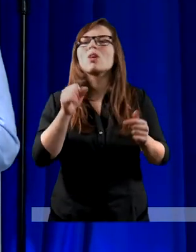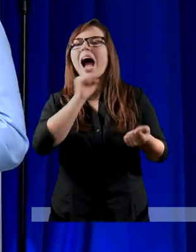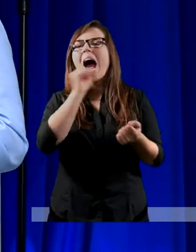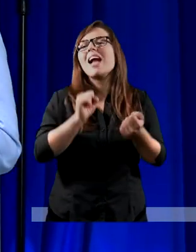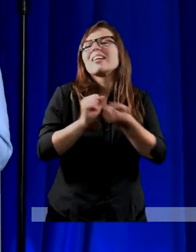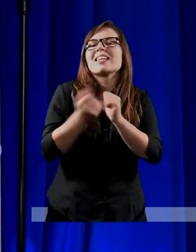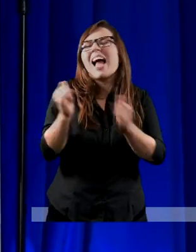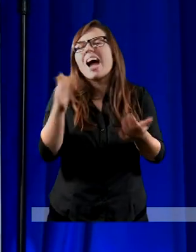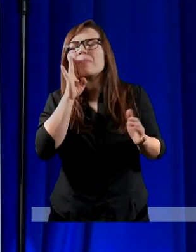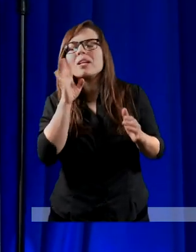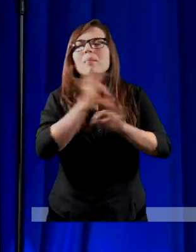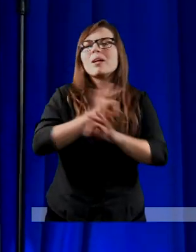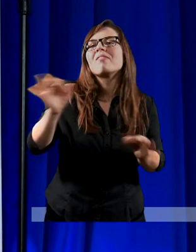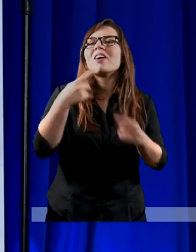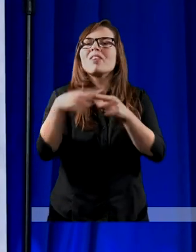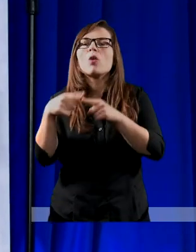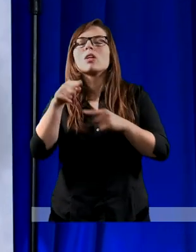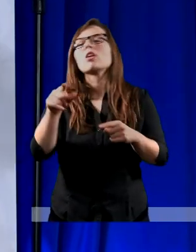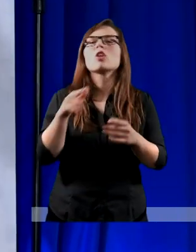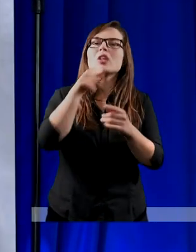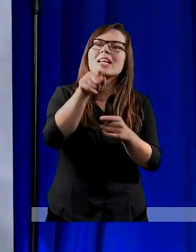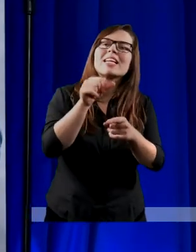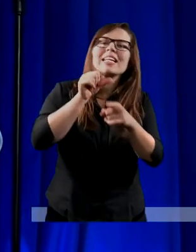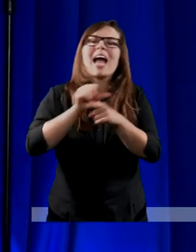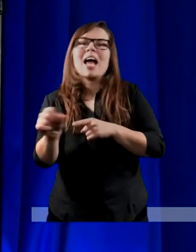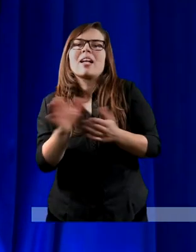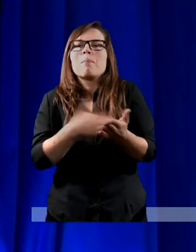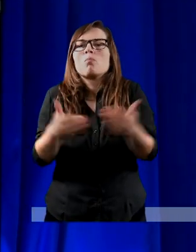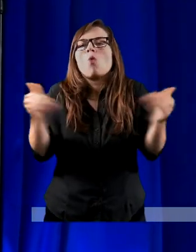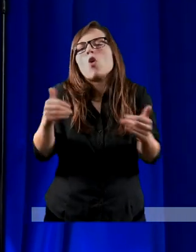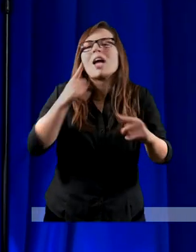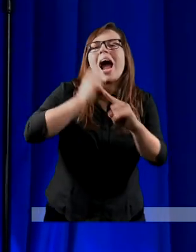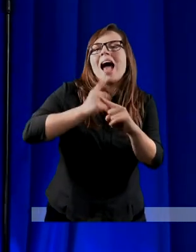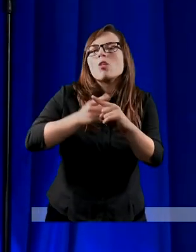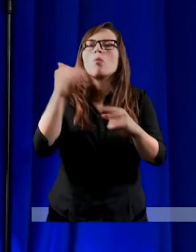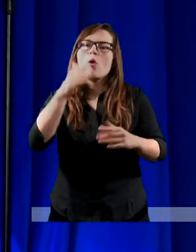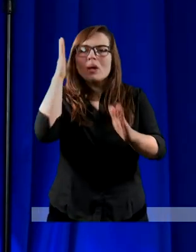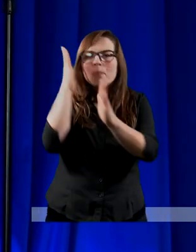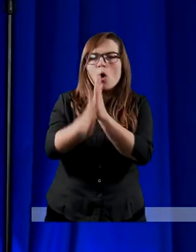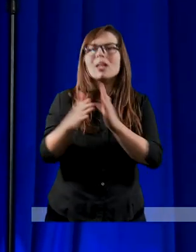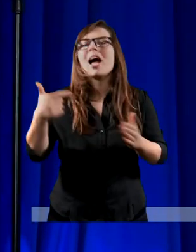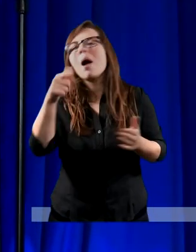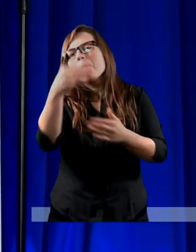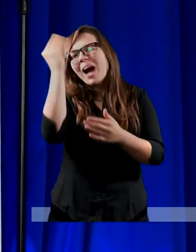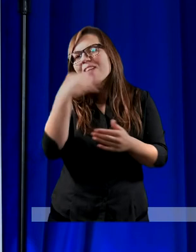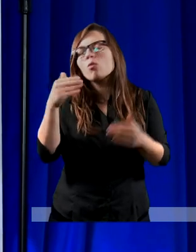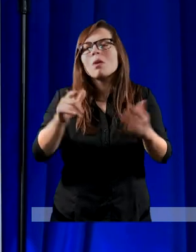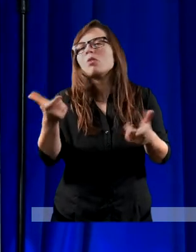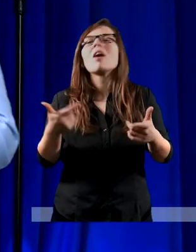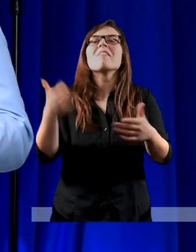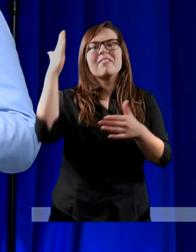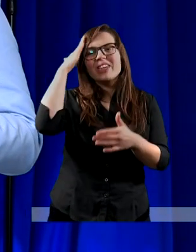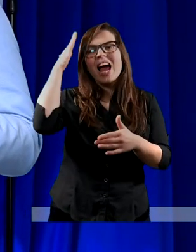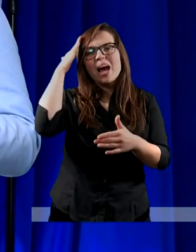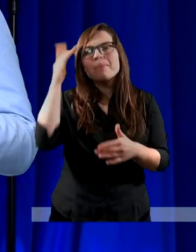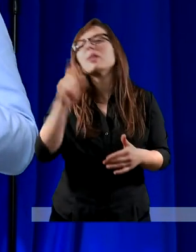ani specjalnie nie wyróżniamy się, że ty to jesteś może katolik, ty jesteś protestant, a ty jesteś prawosławny. Wiemy,